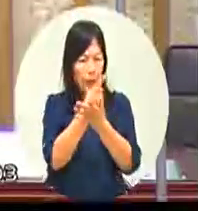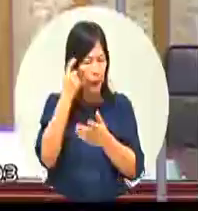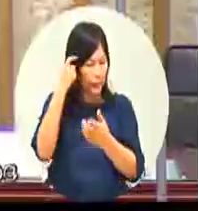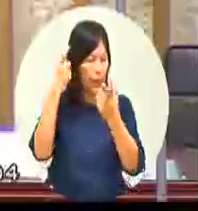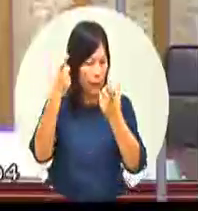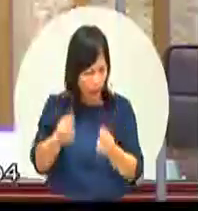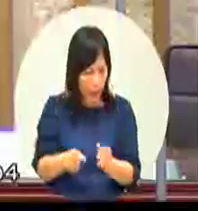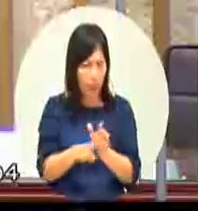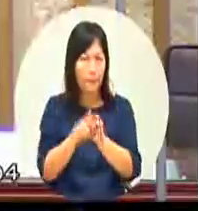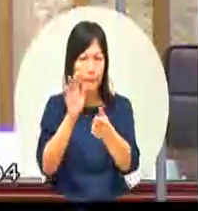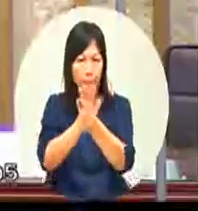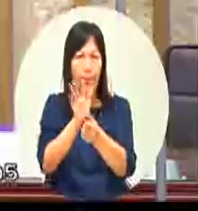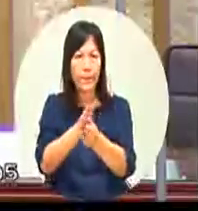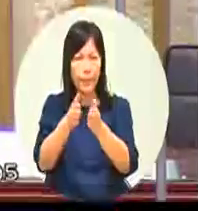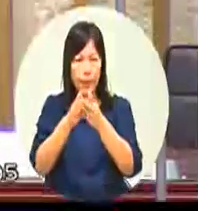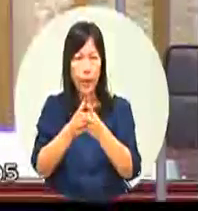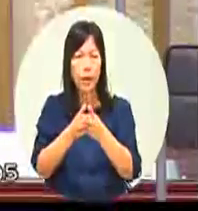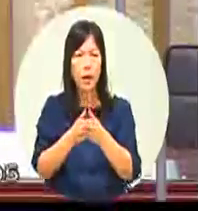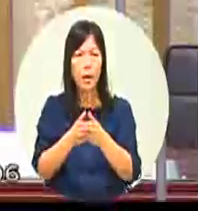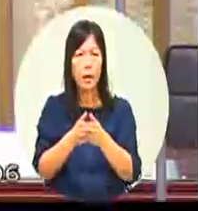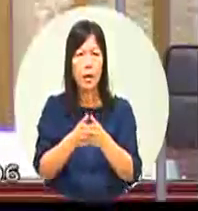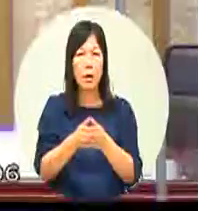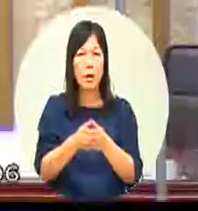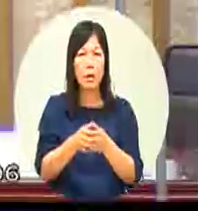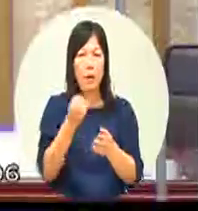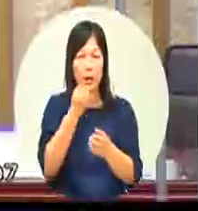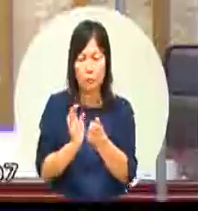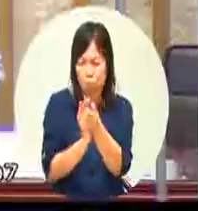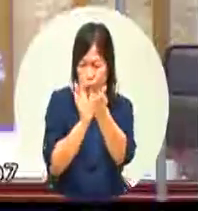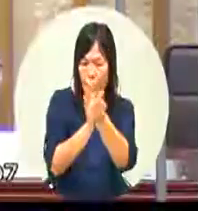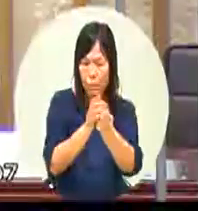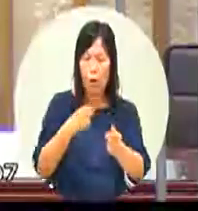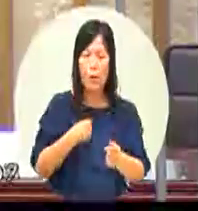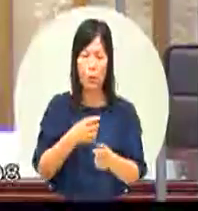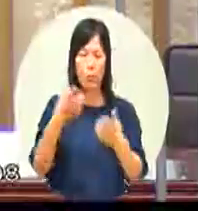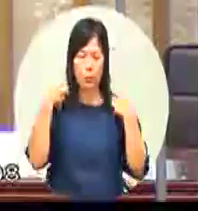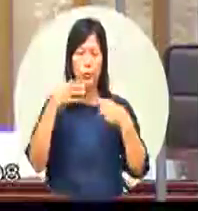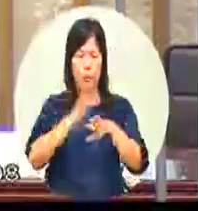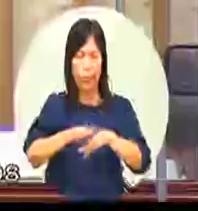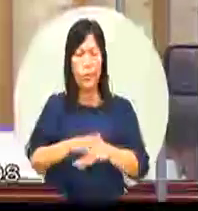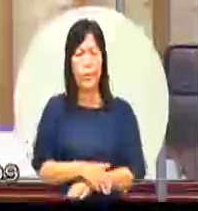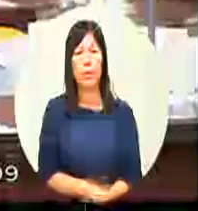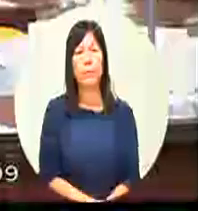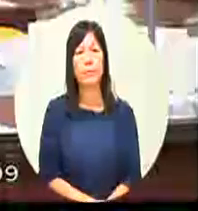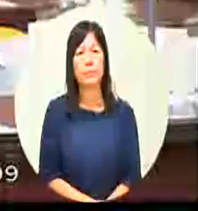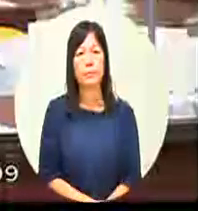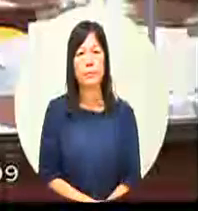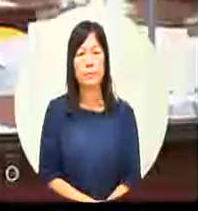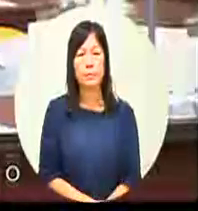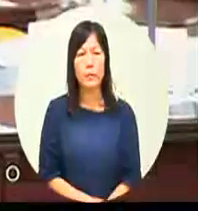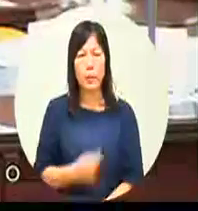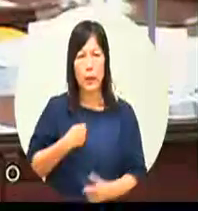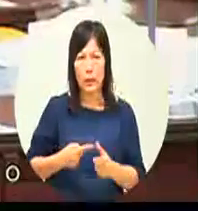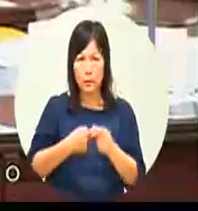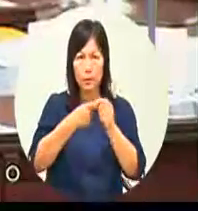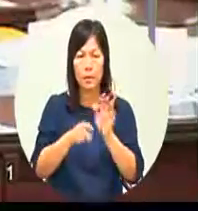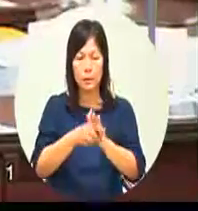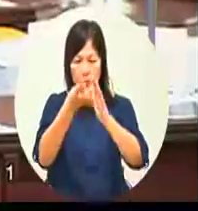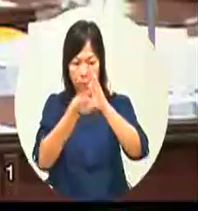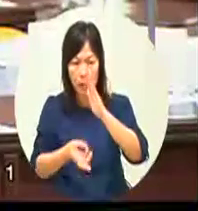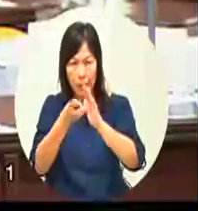该协助，啊该来帮助来去促成，这阮会来做。 第一行就是讲漏水的